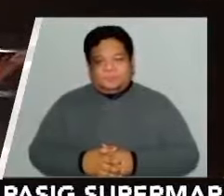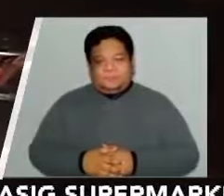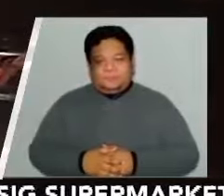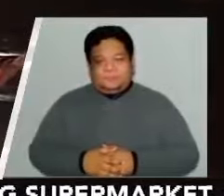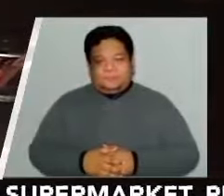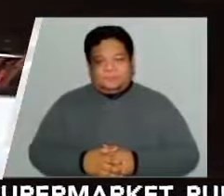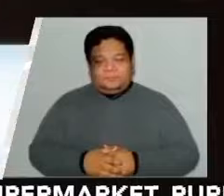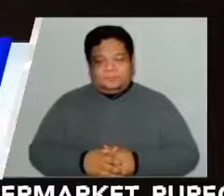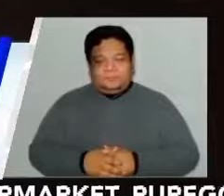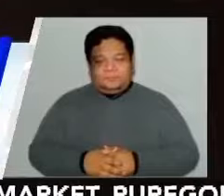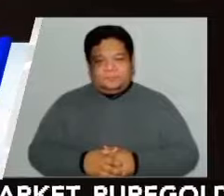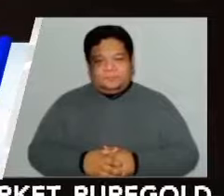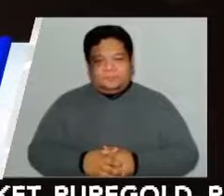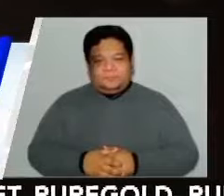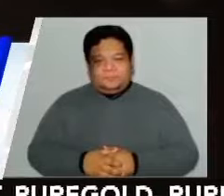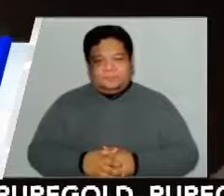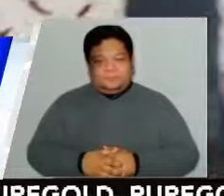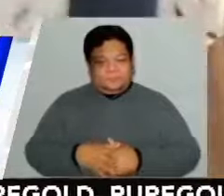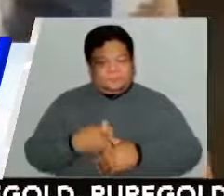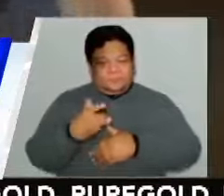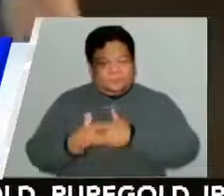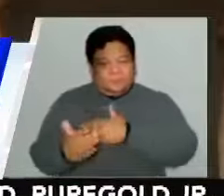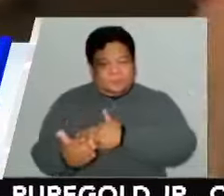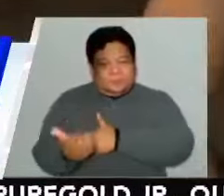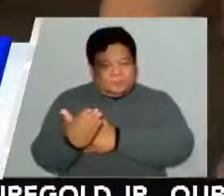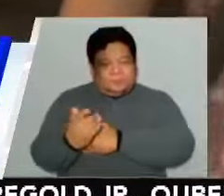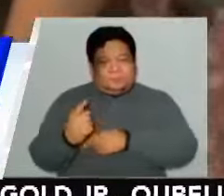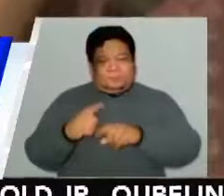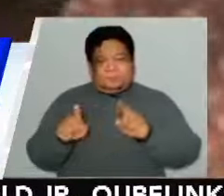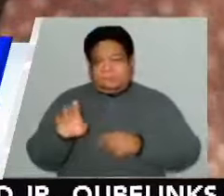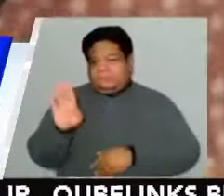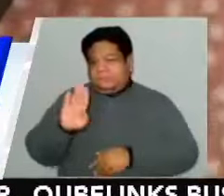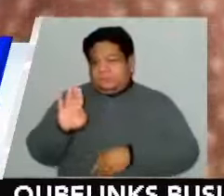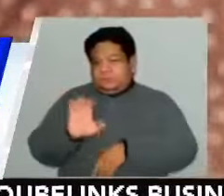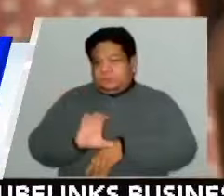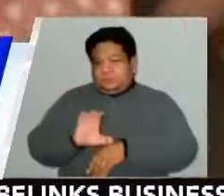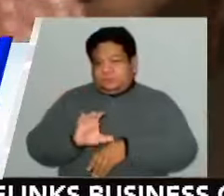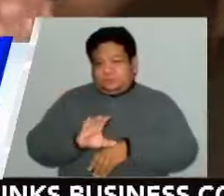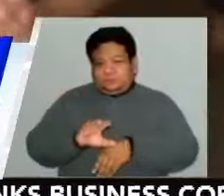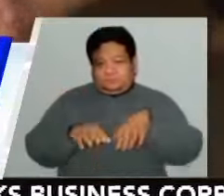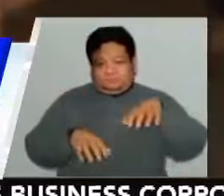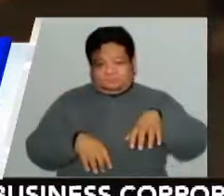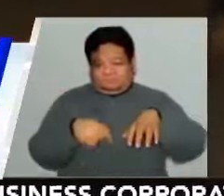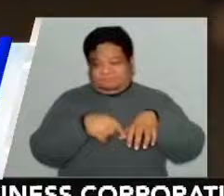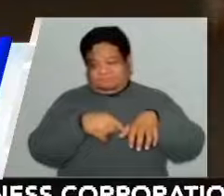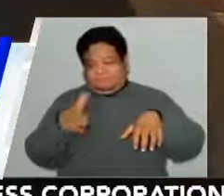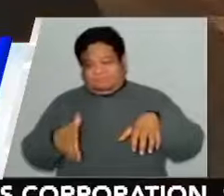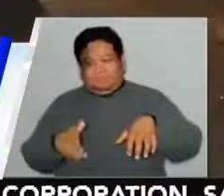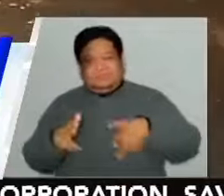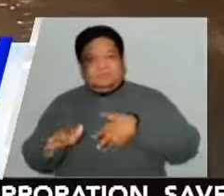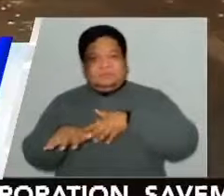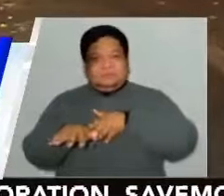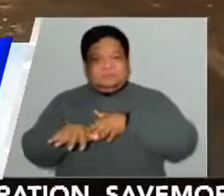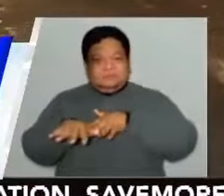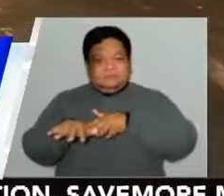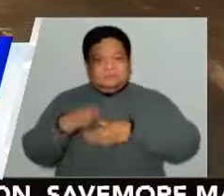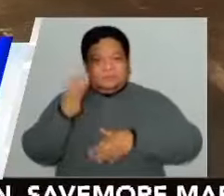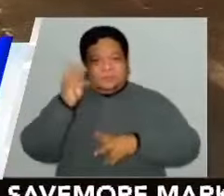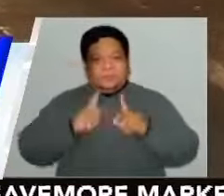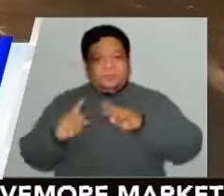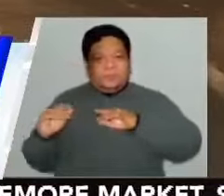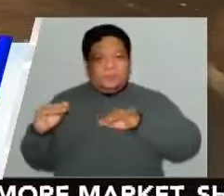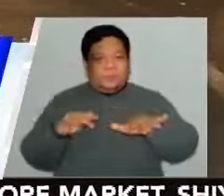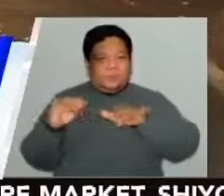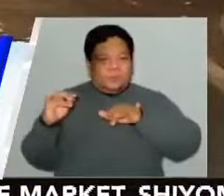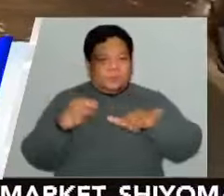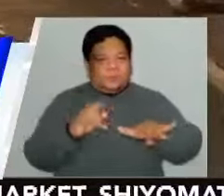Madaling araw pa lang pero traffic na sa harapan ng Baclaran Church. Hindi humihinto ang dating ng mga tao para sa unang misa ng 5:30 na umaga. Masigla rin ang kalakaran